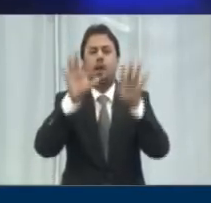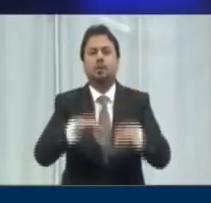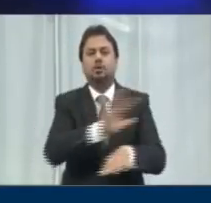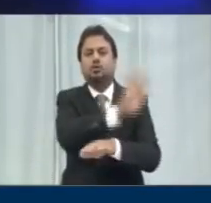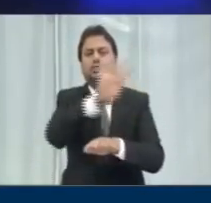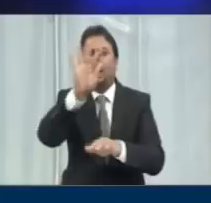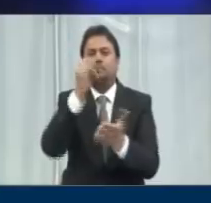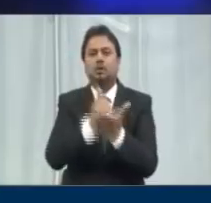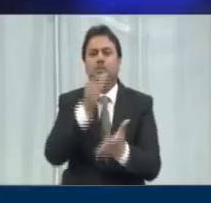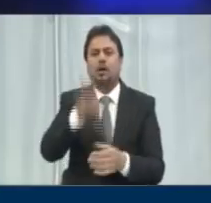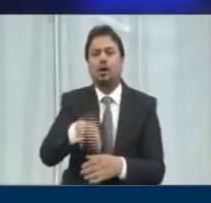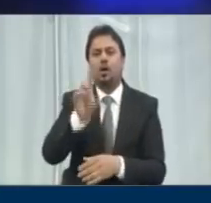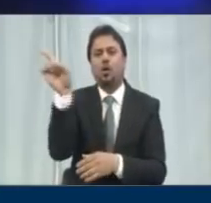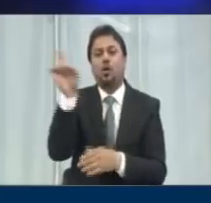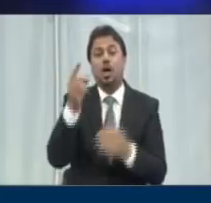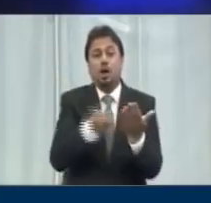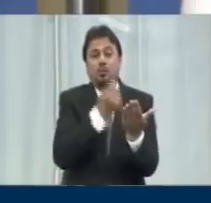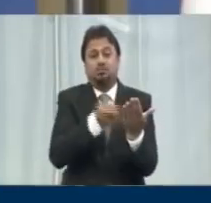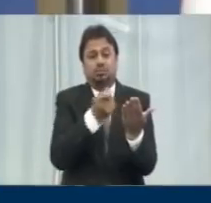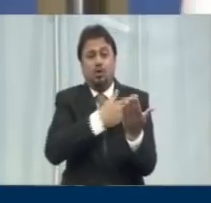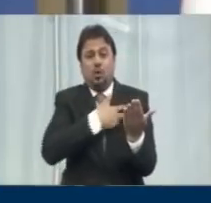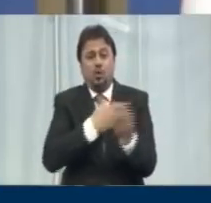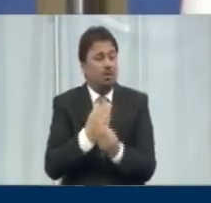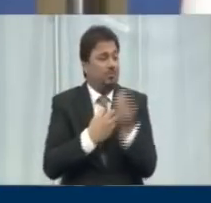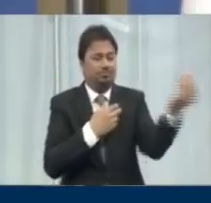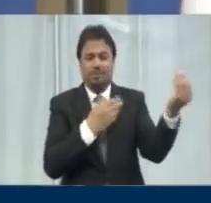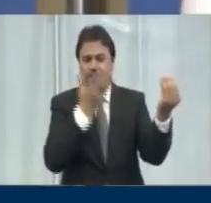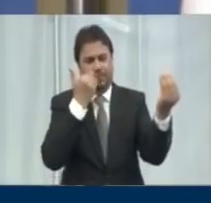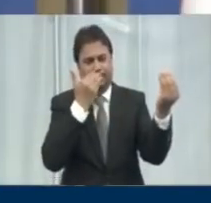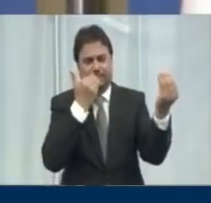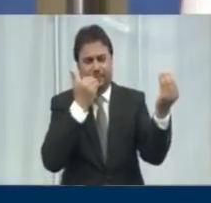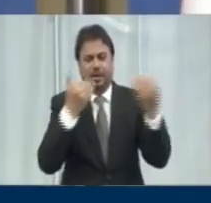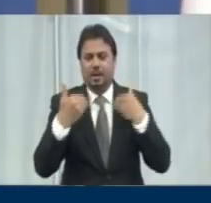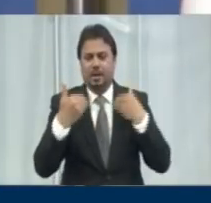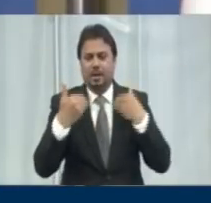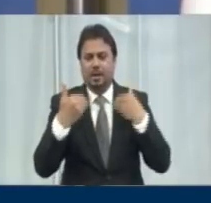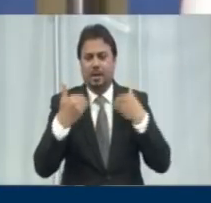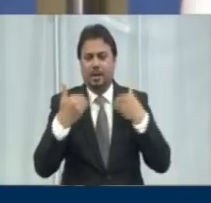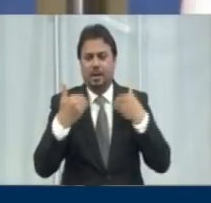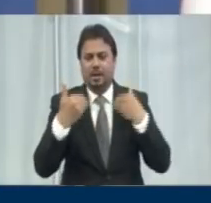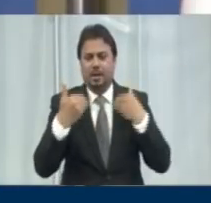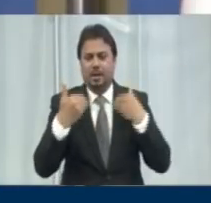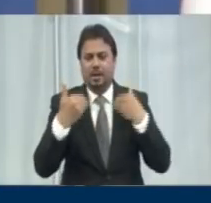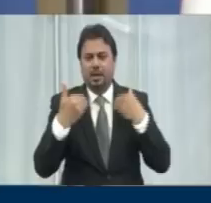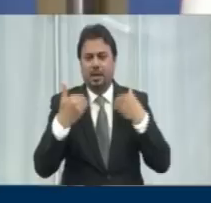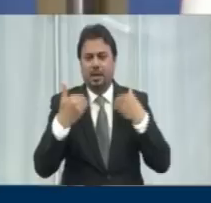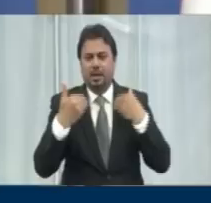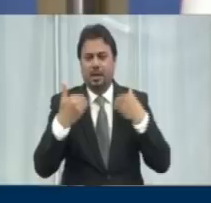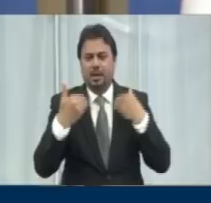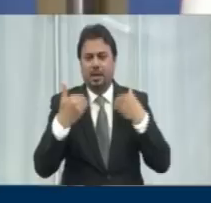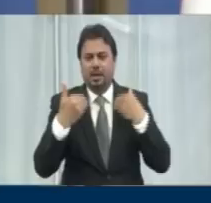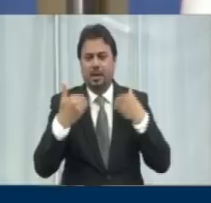ولن يتم إرسالها للحكومة. كوجر أشار إلى أن صلاحية مجلس الوزراء